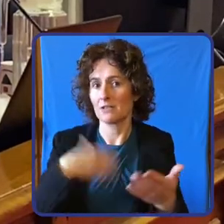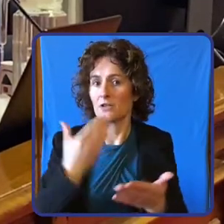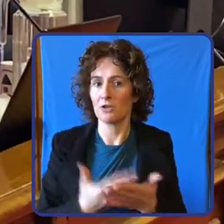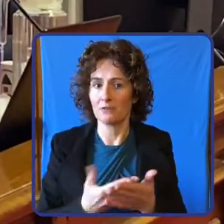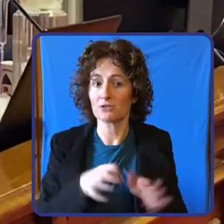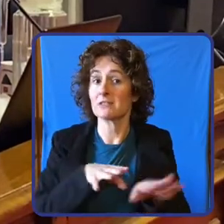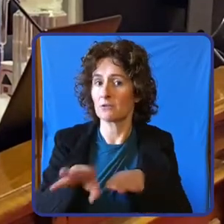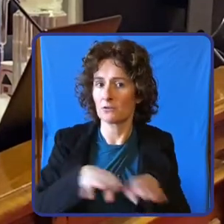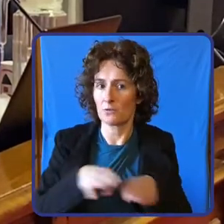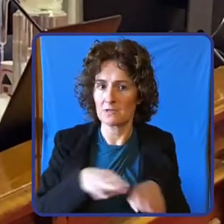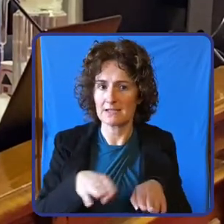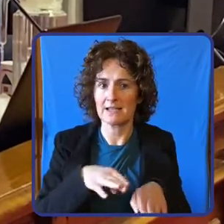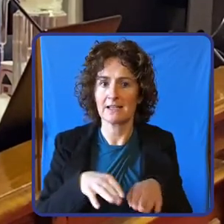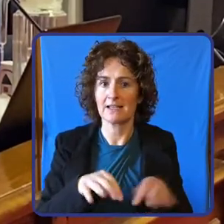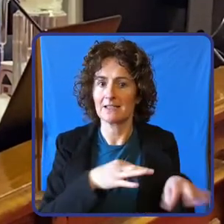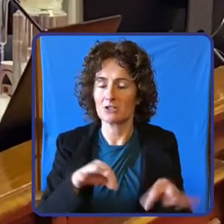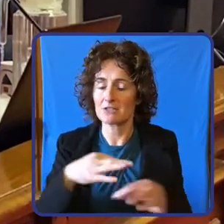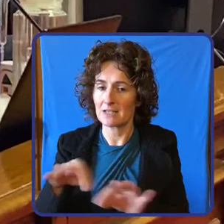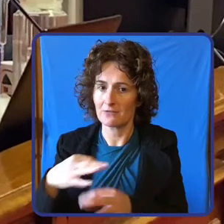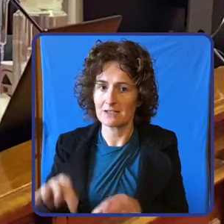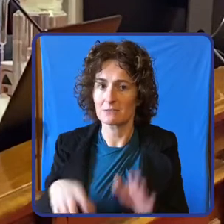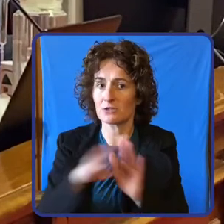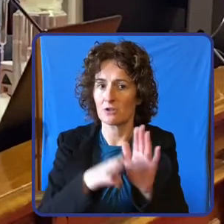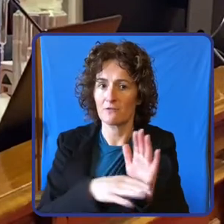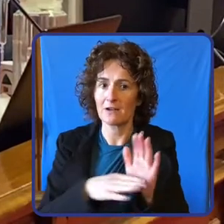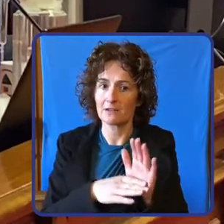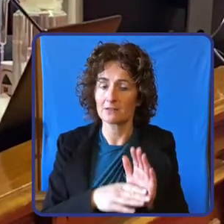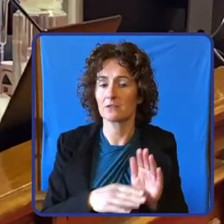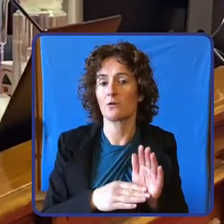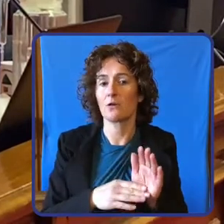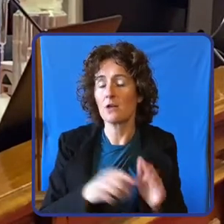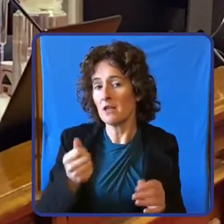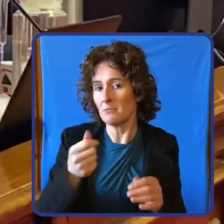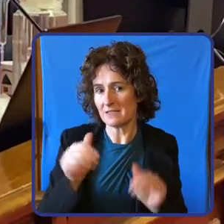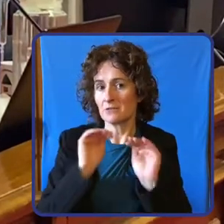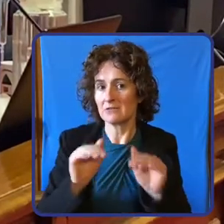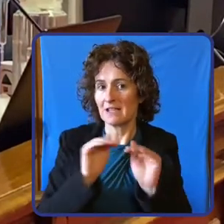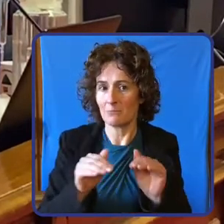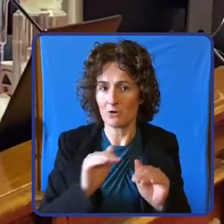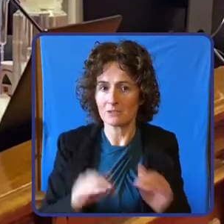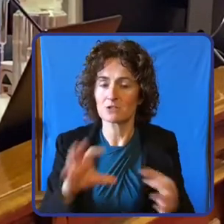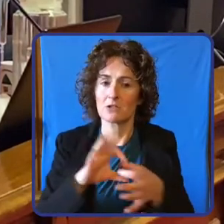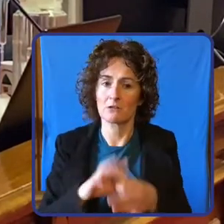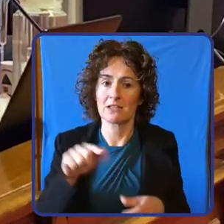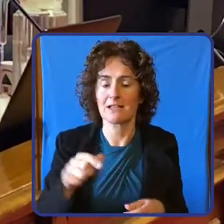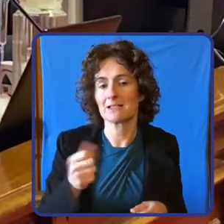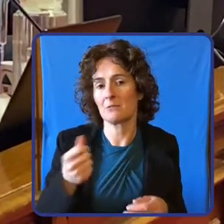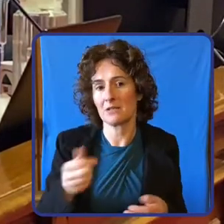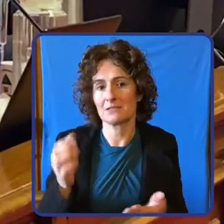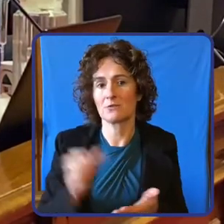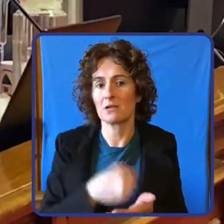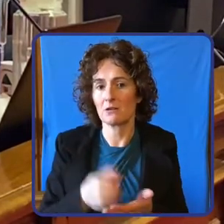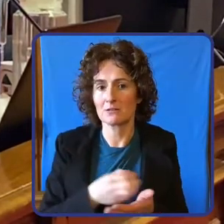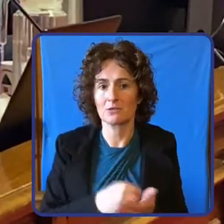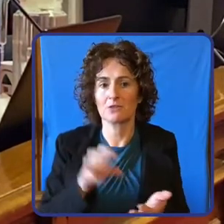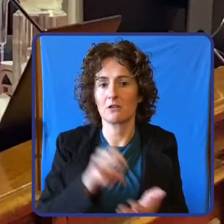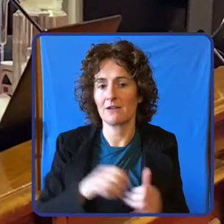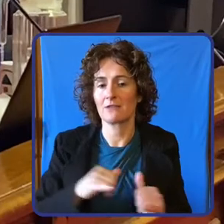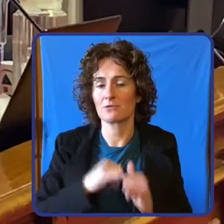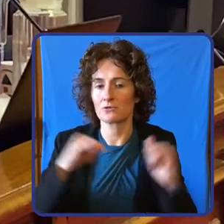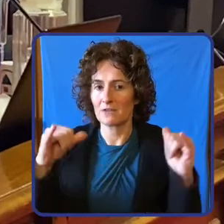a közlekedés szervezői feladatok ellátásának finanszírozására vonatkozik. Ezt a pénzügyi, gazdasági, városfejlesztési